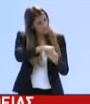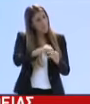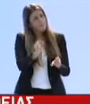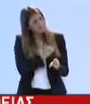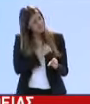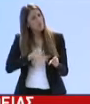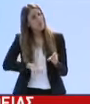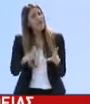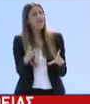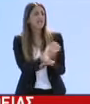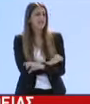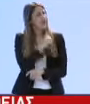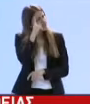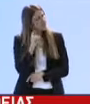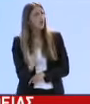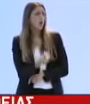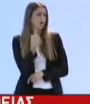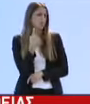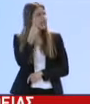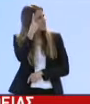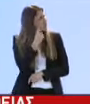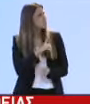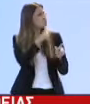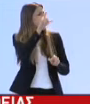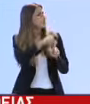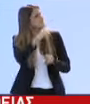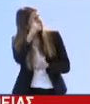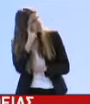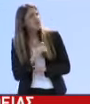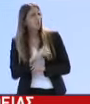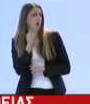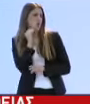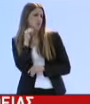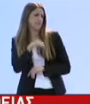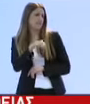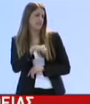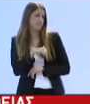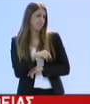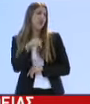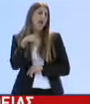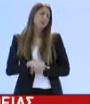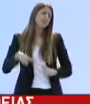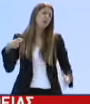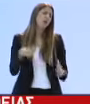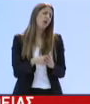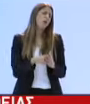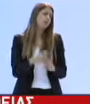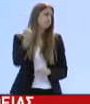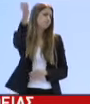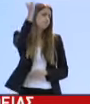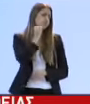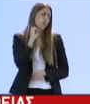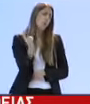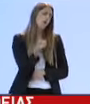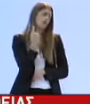καταφέρουμε. Το ξέρετε όλοι. Το ξέρουν και οι πολίτες οι οποίοι μας ακούνε σήμερα. Πληρώσαμε και πληρώνουμε δυστυχώς ακόμα πολύ